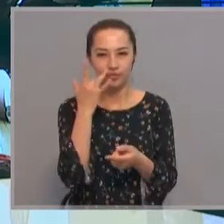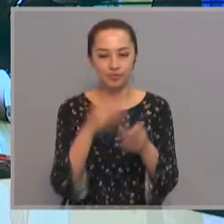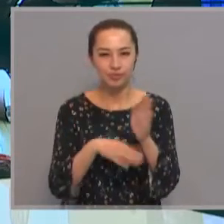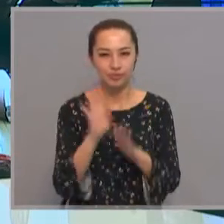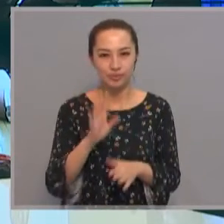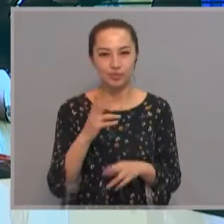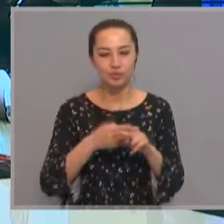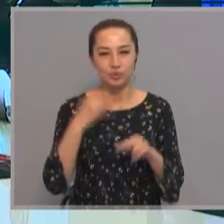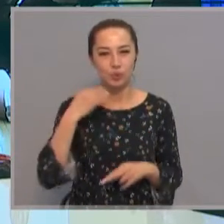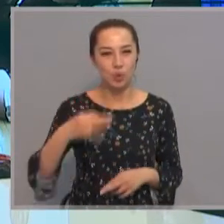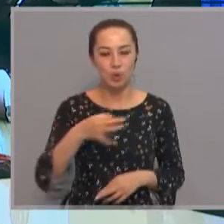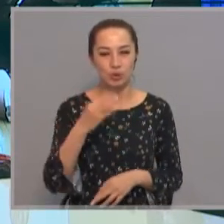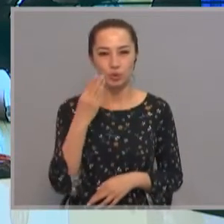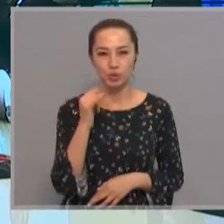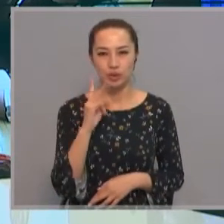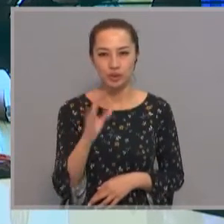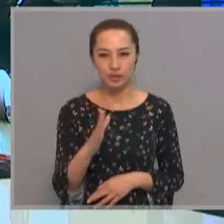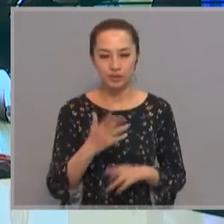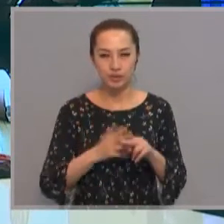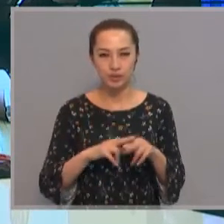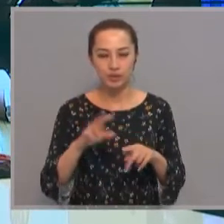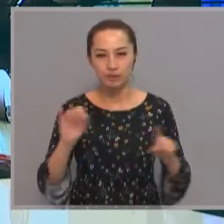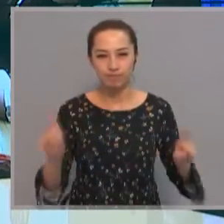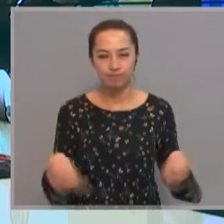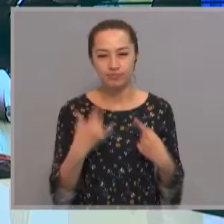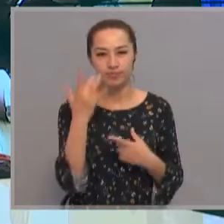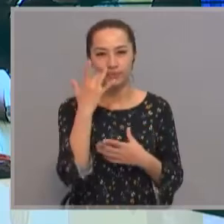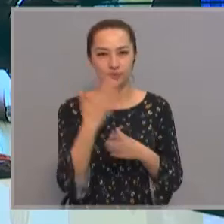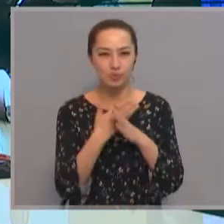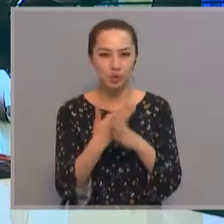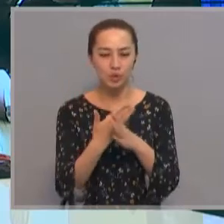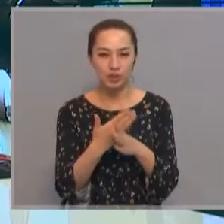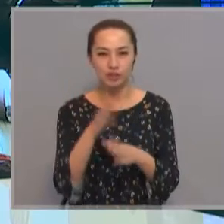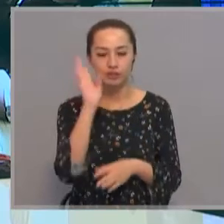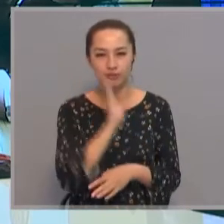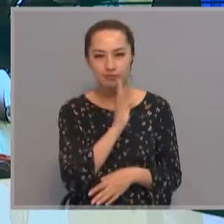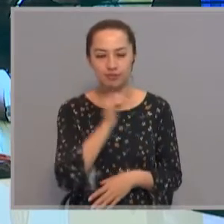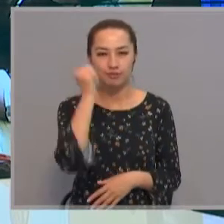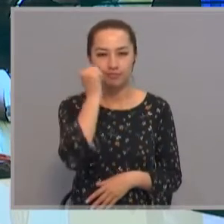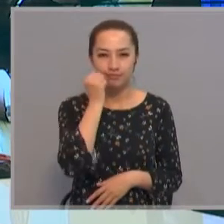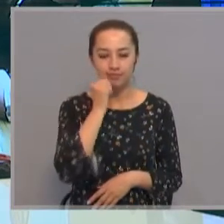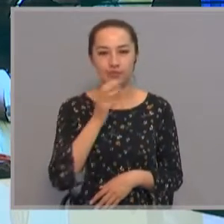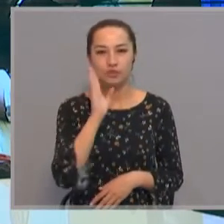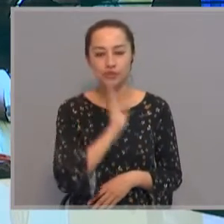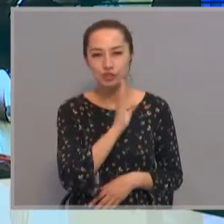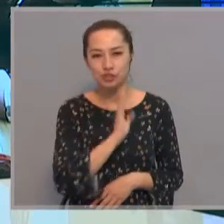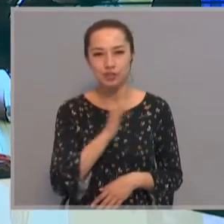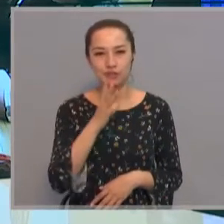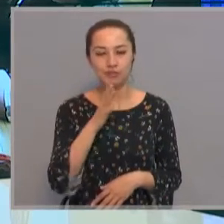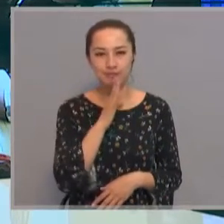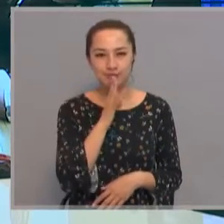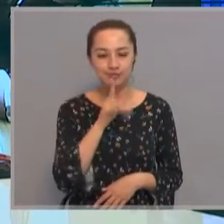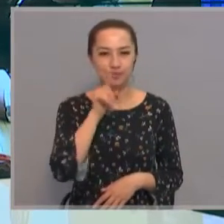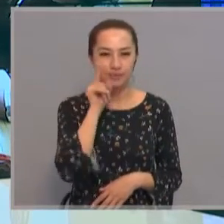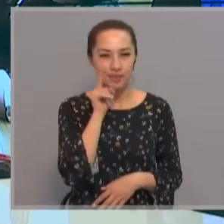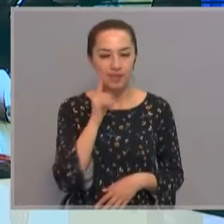жоғары бағалайтын Түркістан облысының әкімі Өмірзақ Шөкеев, елдің дамуына елеулі үлес қосқан ардақты әжелер мен ханымдарды, көпбалалы